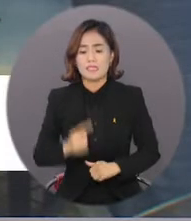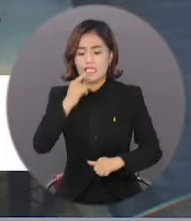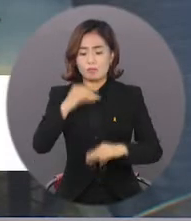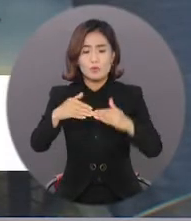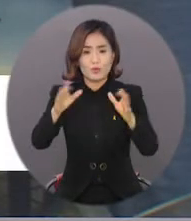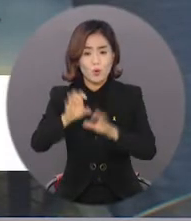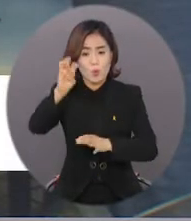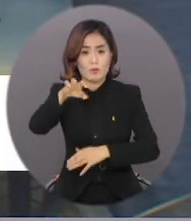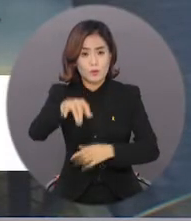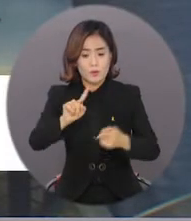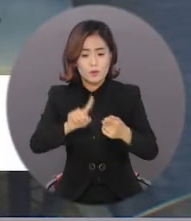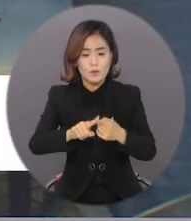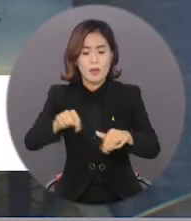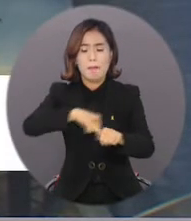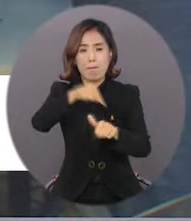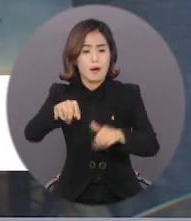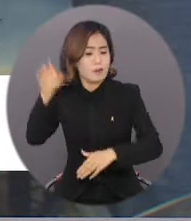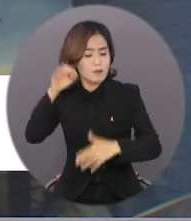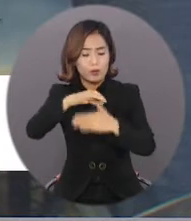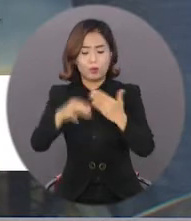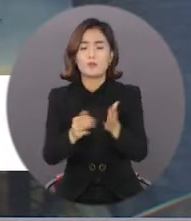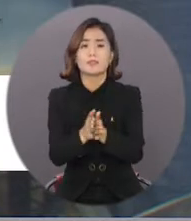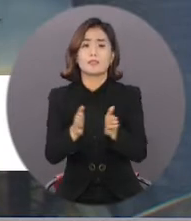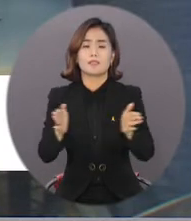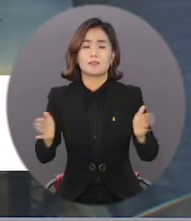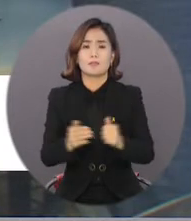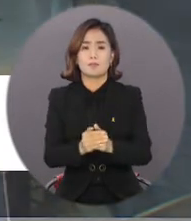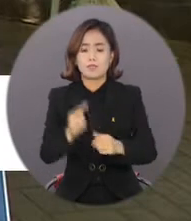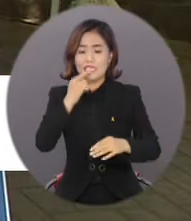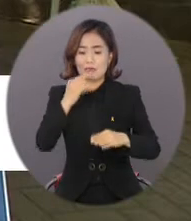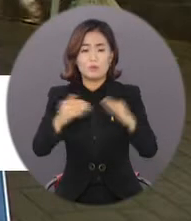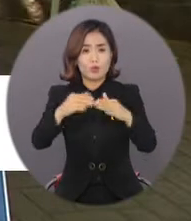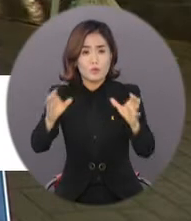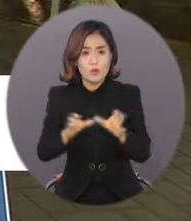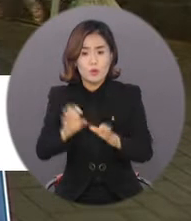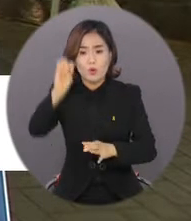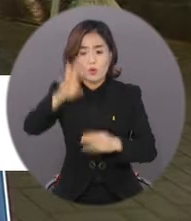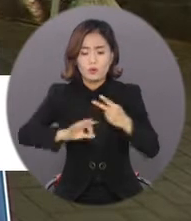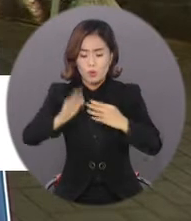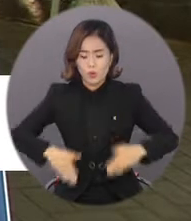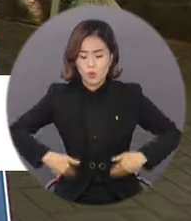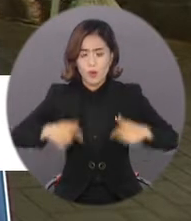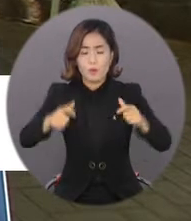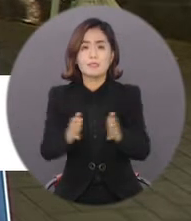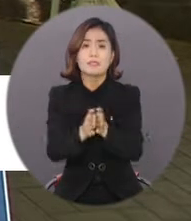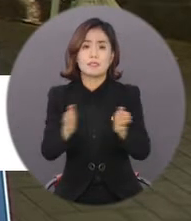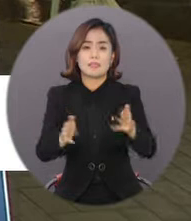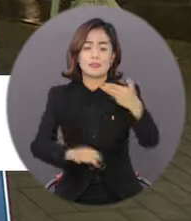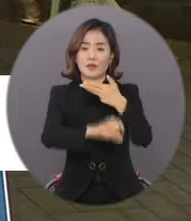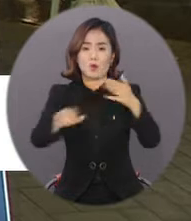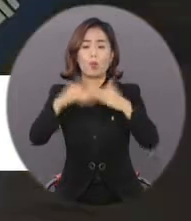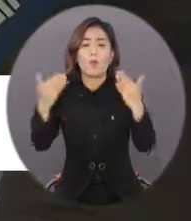더불어민주당이 광주에서도 민심경청 프로젝트를 가동했습니다. 민주당은 광주 동남갑 지역구를 시작으로